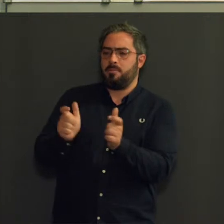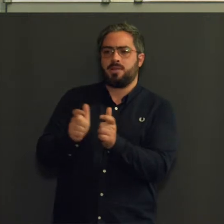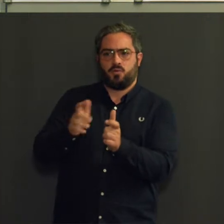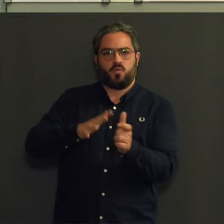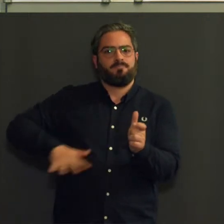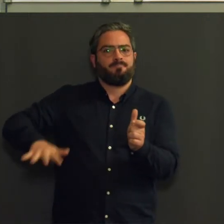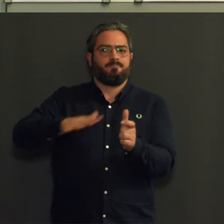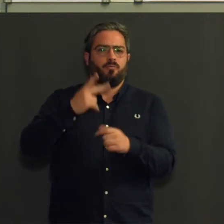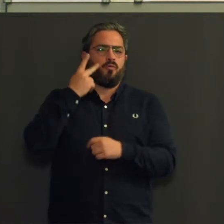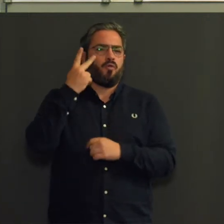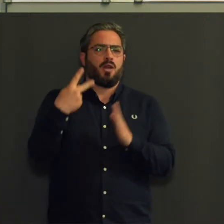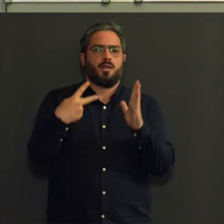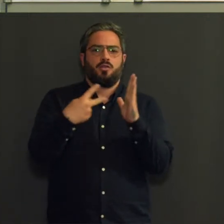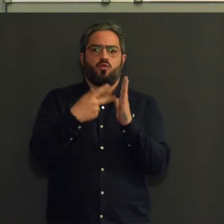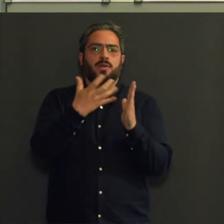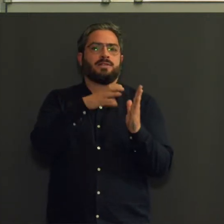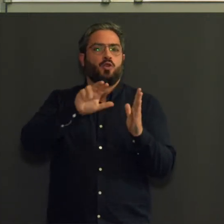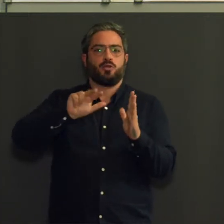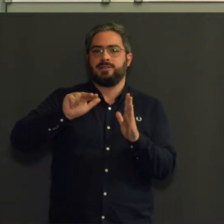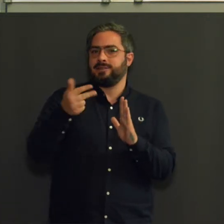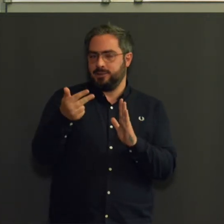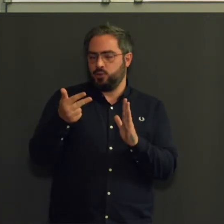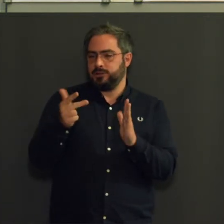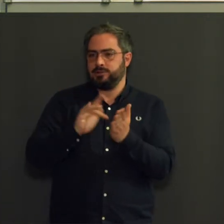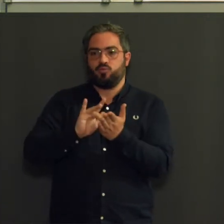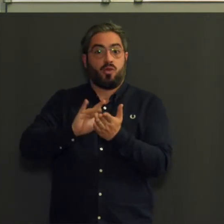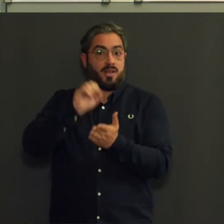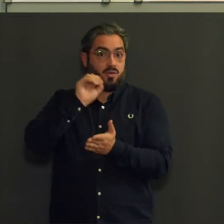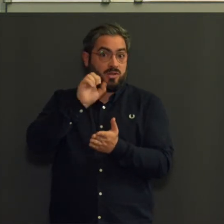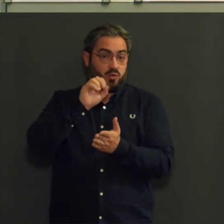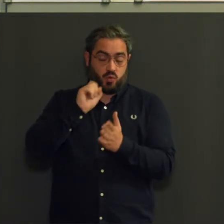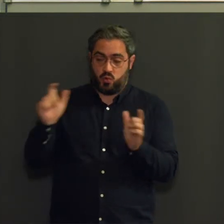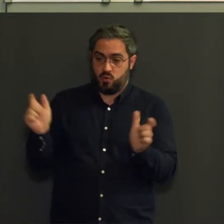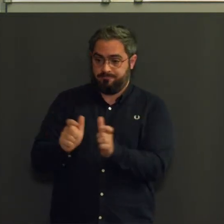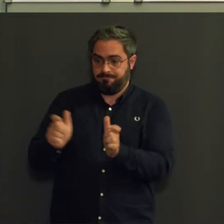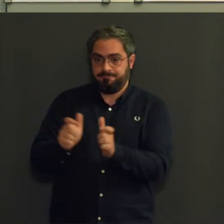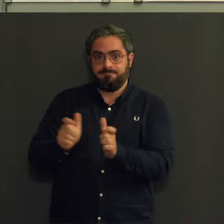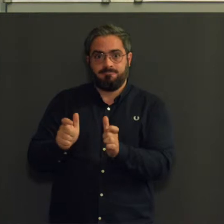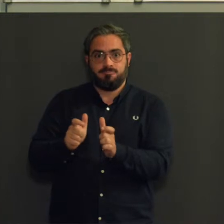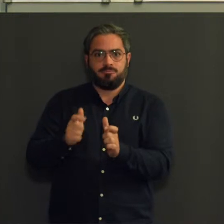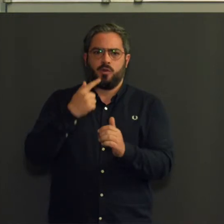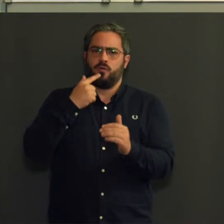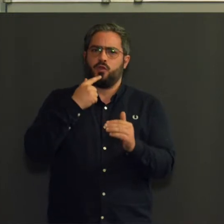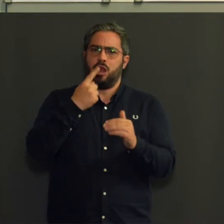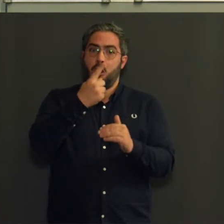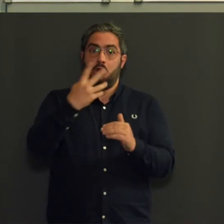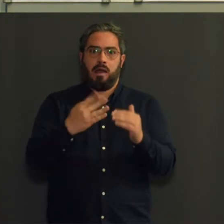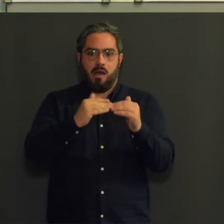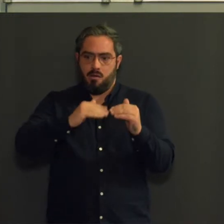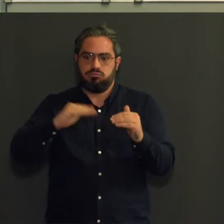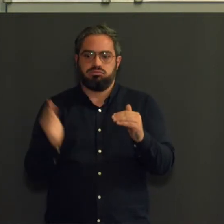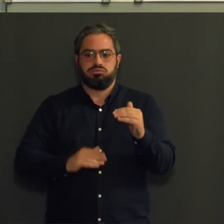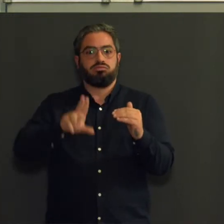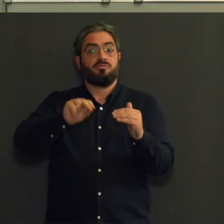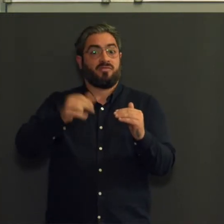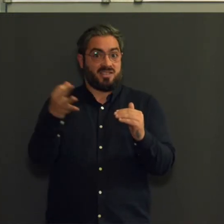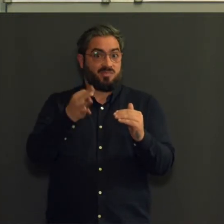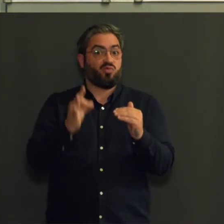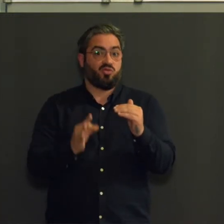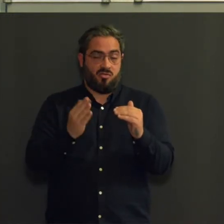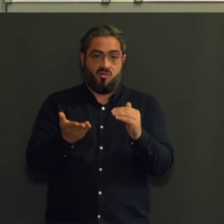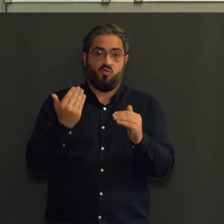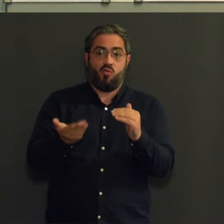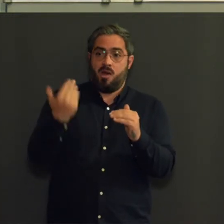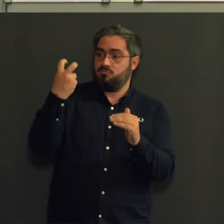eu en moyenne 2118 contaminations par jour, ce qui est une diminution d'un gros quart de 26% effectivement sur une